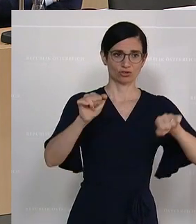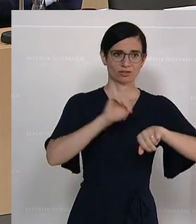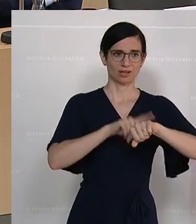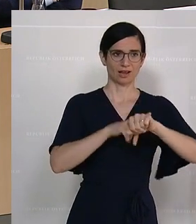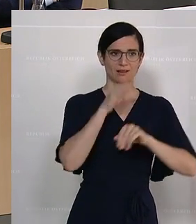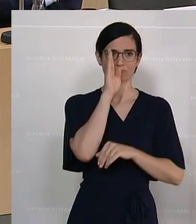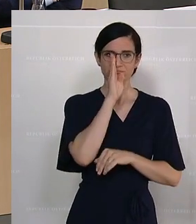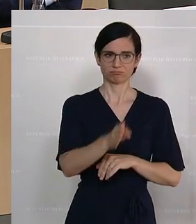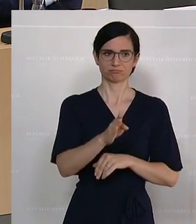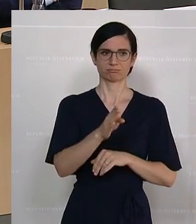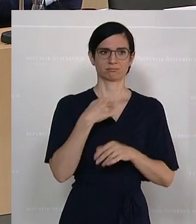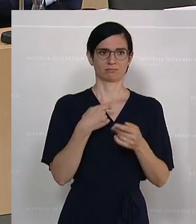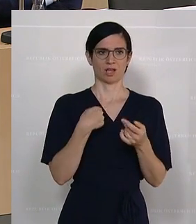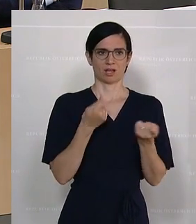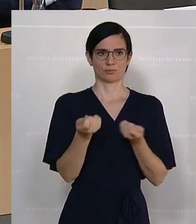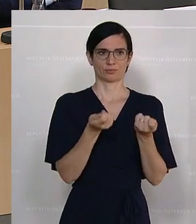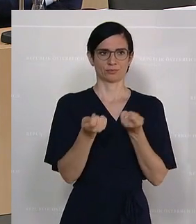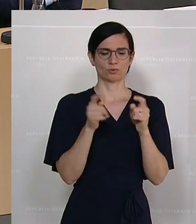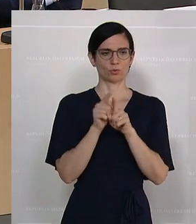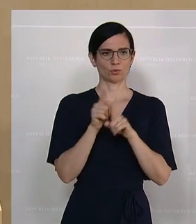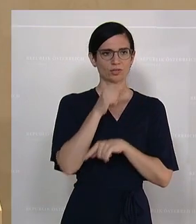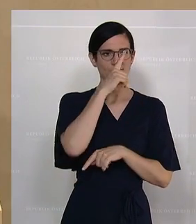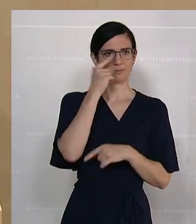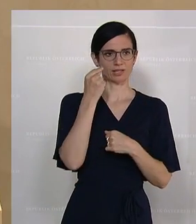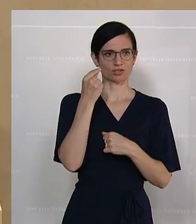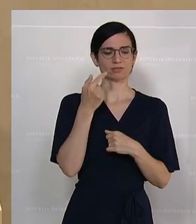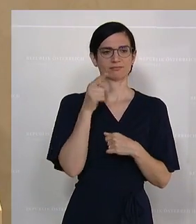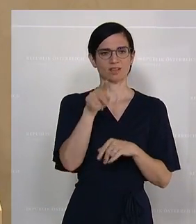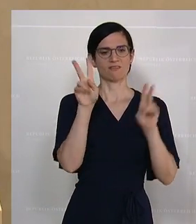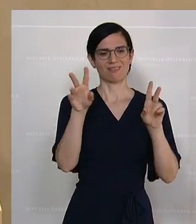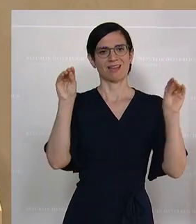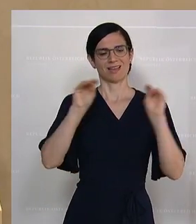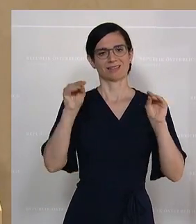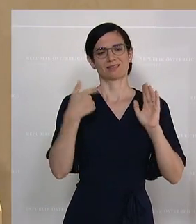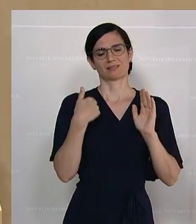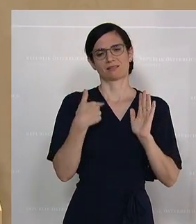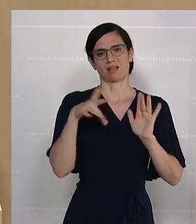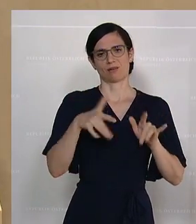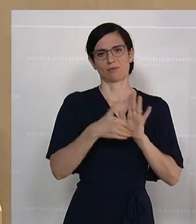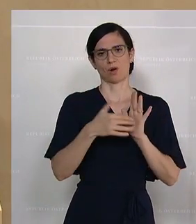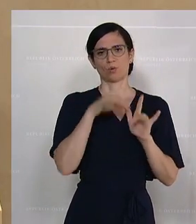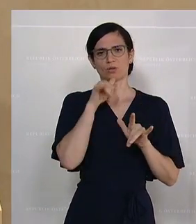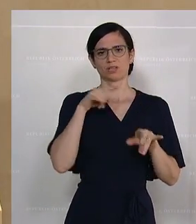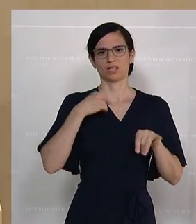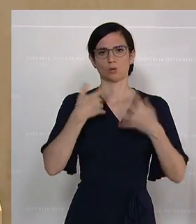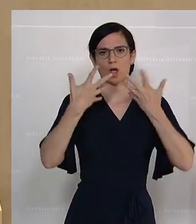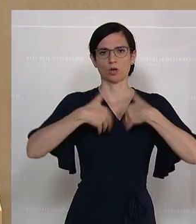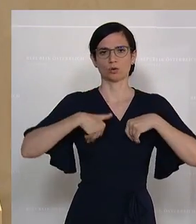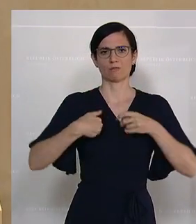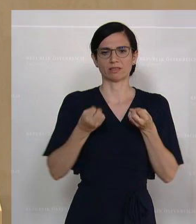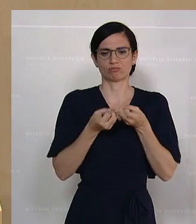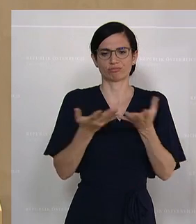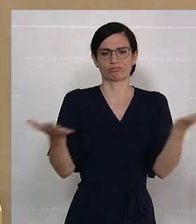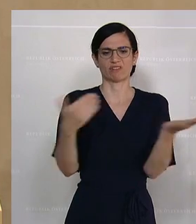zielgerichtet und wir helfen jenen menschen die es auch brauchen und nicht nur in einem kies kern im prinzip wo wir nicht sicherstellen